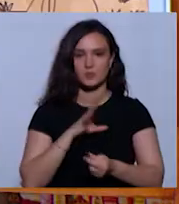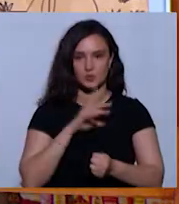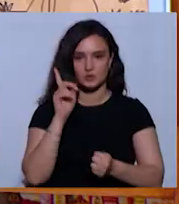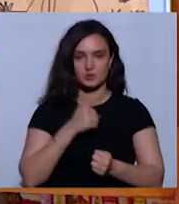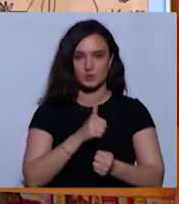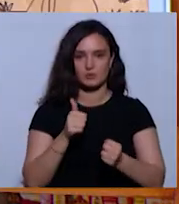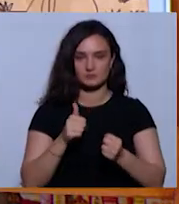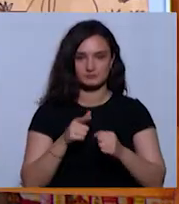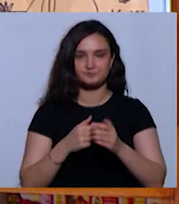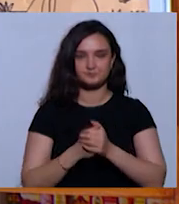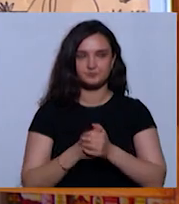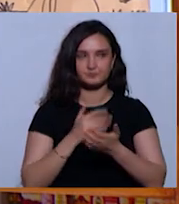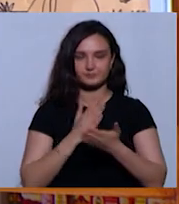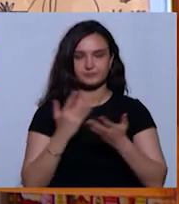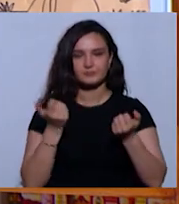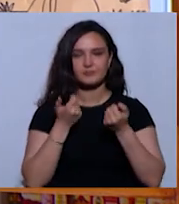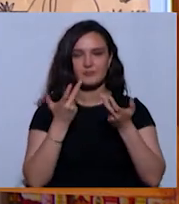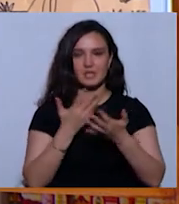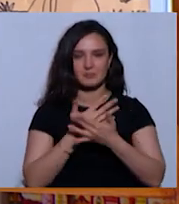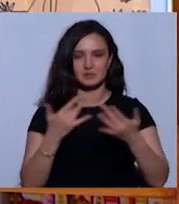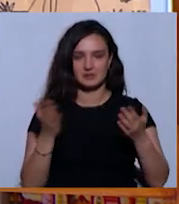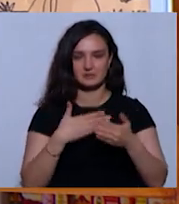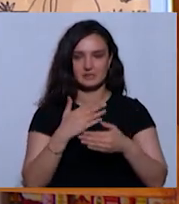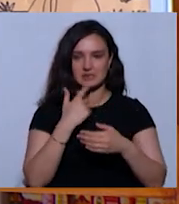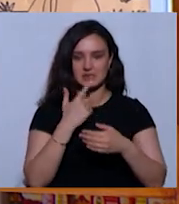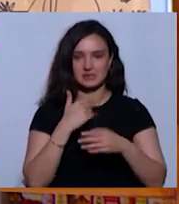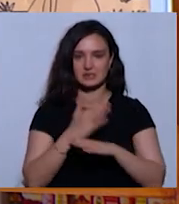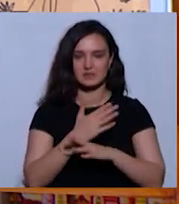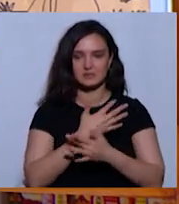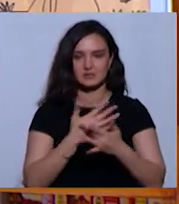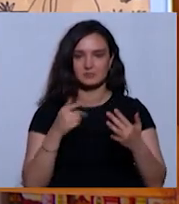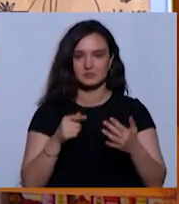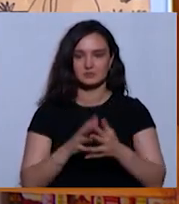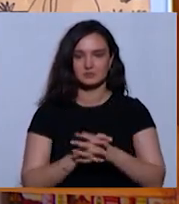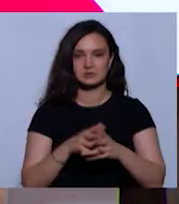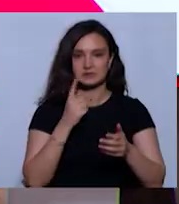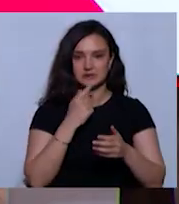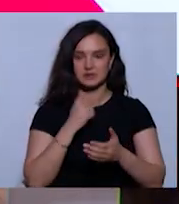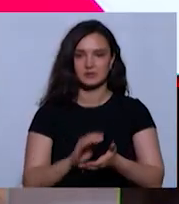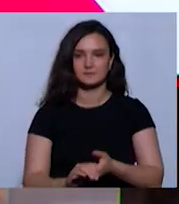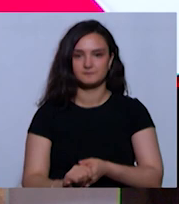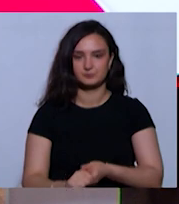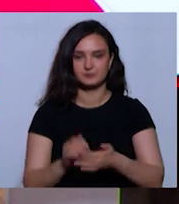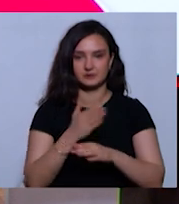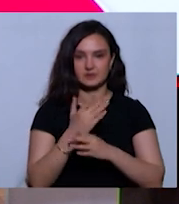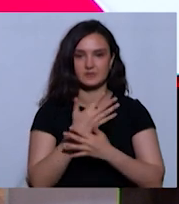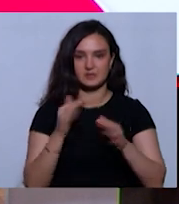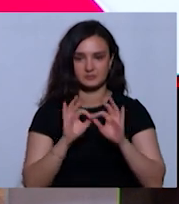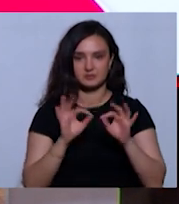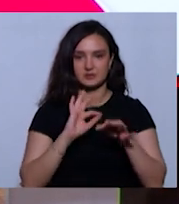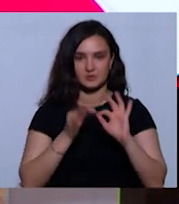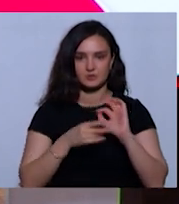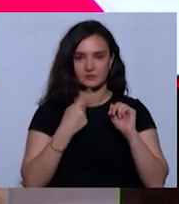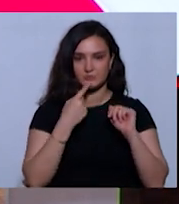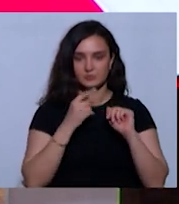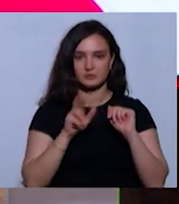როგორი? აკვარიუმი, რომელშიც არის რამდენიმე წითელი თევზები, წითელი თევზები ხაზგასმით ვამბობ